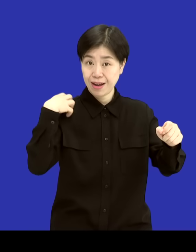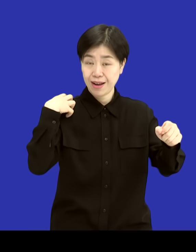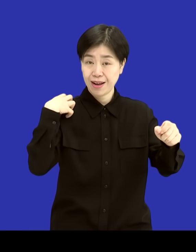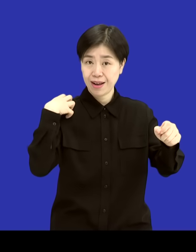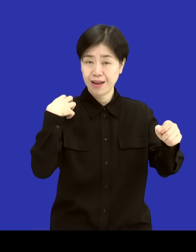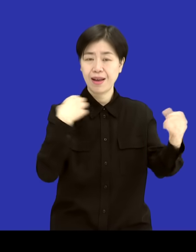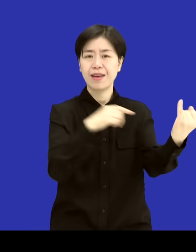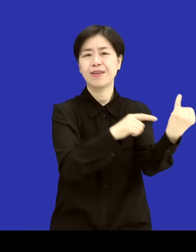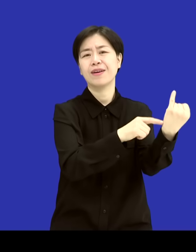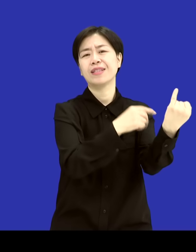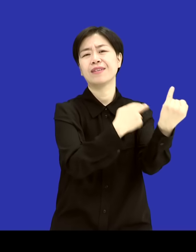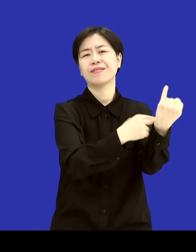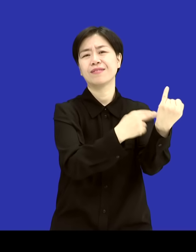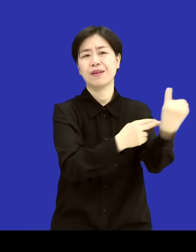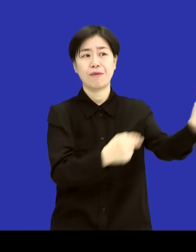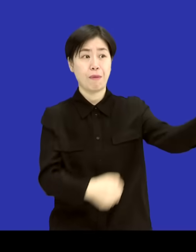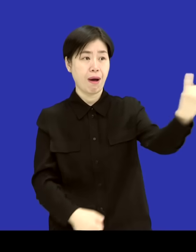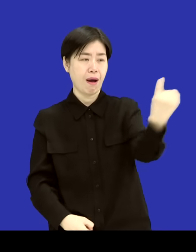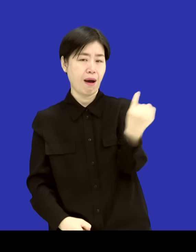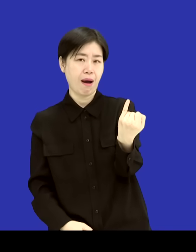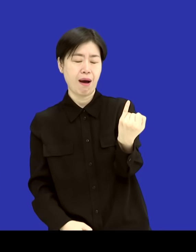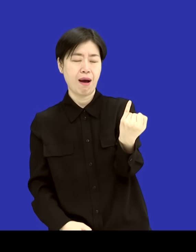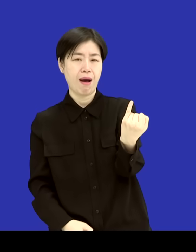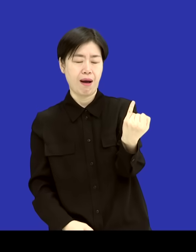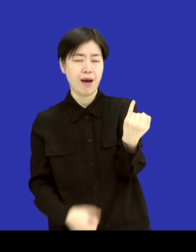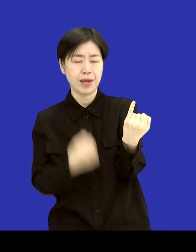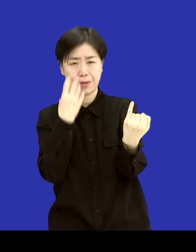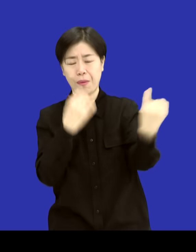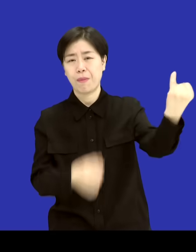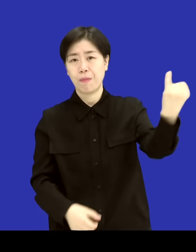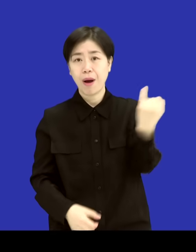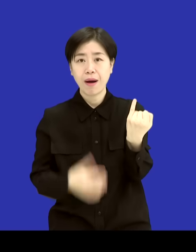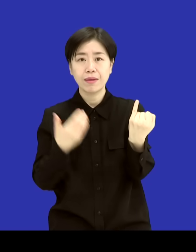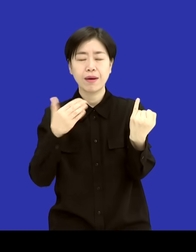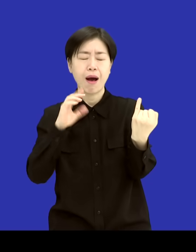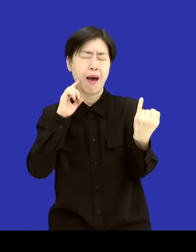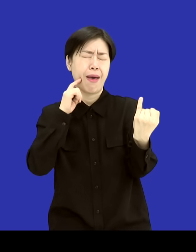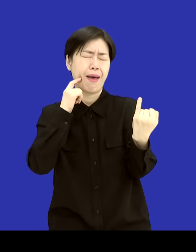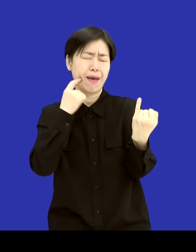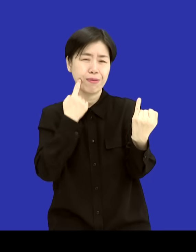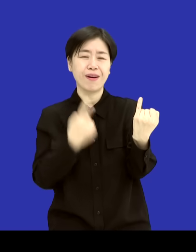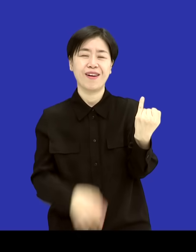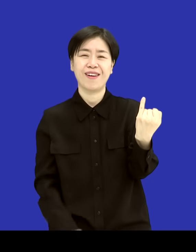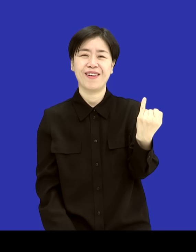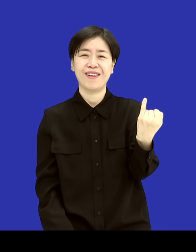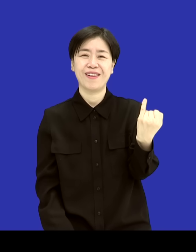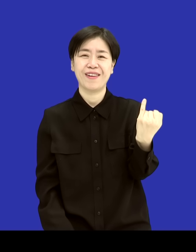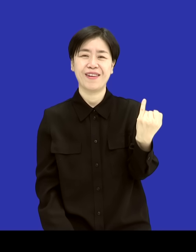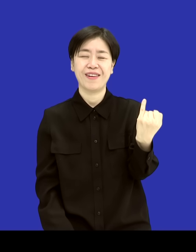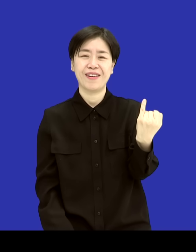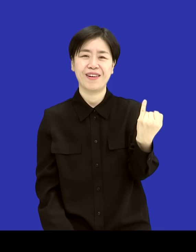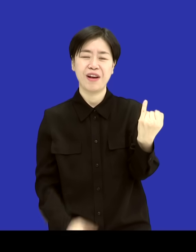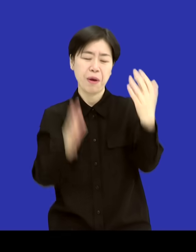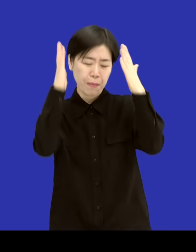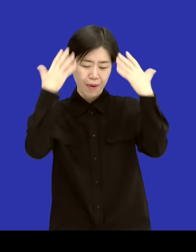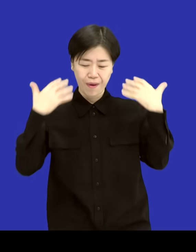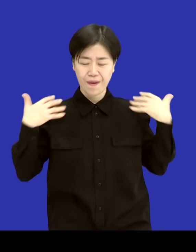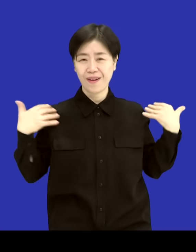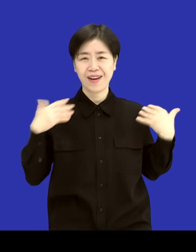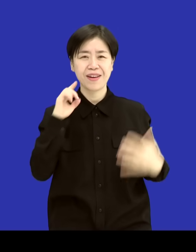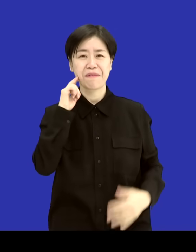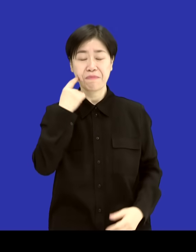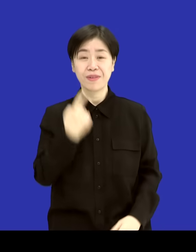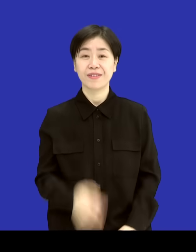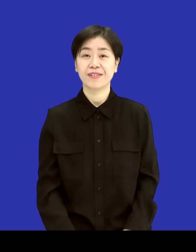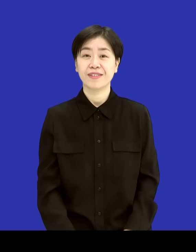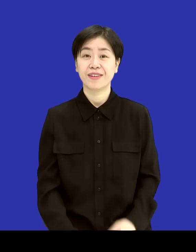네. 그때 좀 금발의 미녀 선생님이 들어오시게 됐어요. 확실한 동기부여. 열심히 하게 만드는.